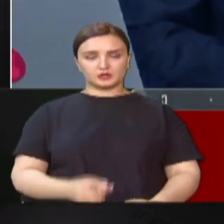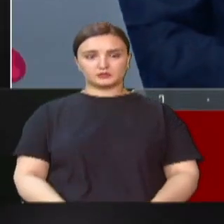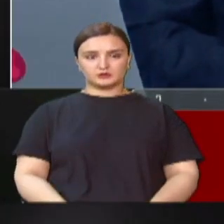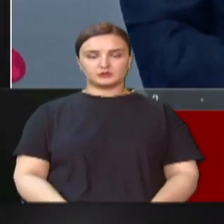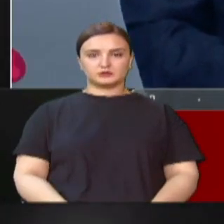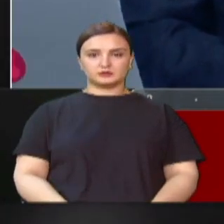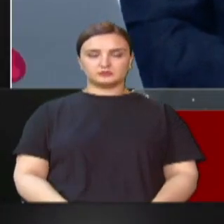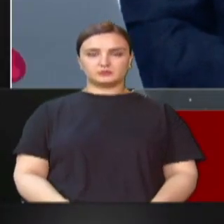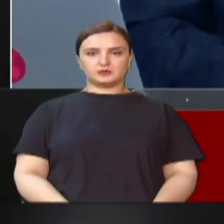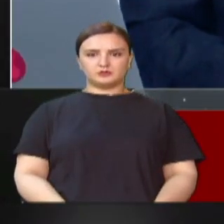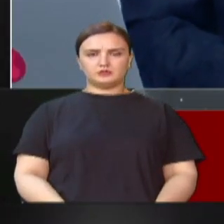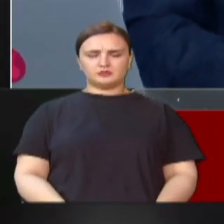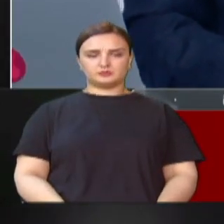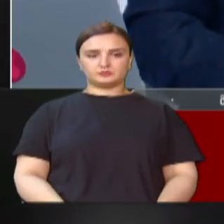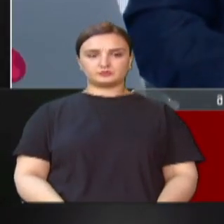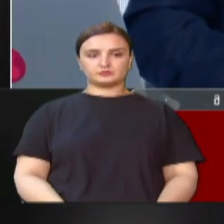ქვეყანაში?